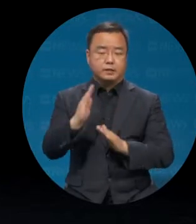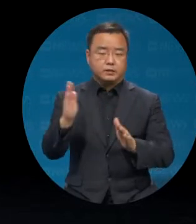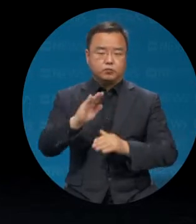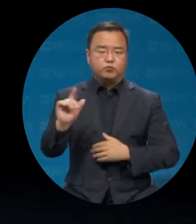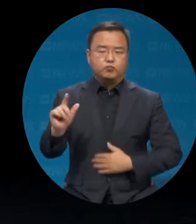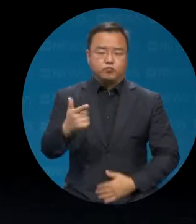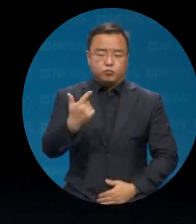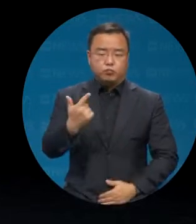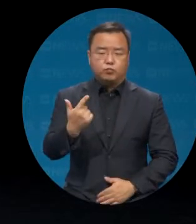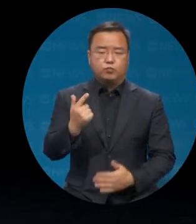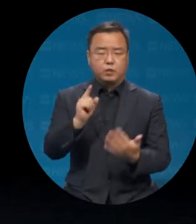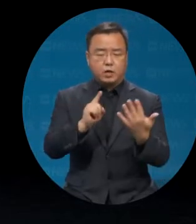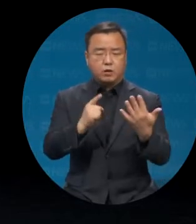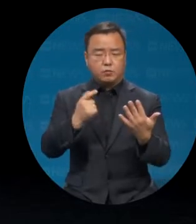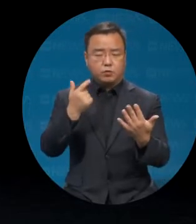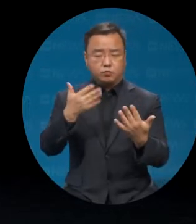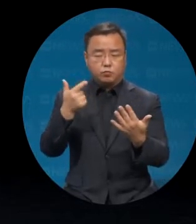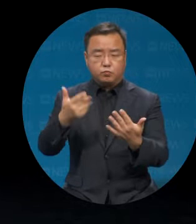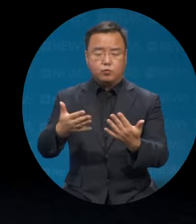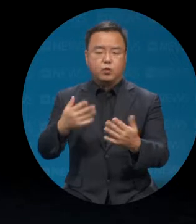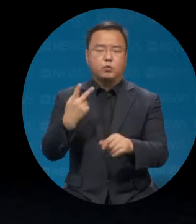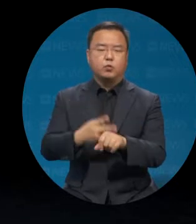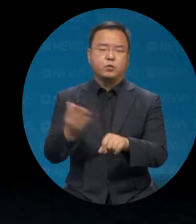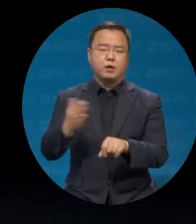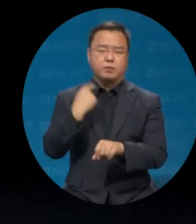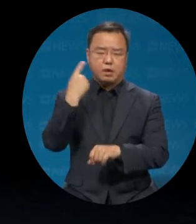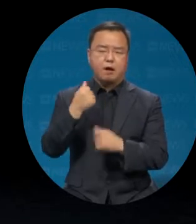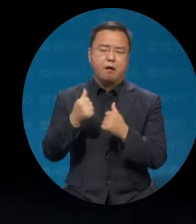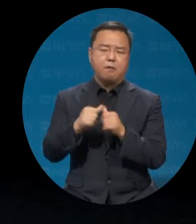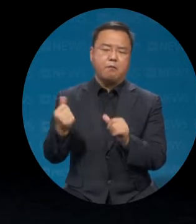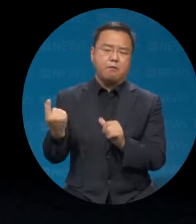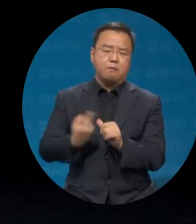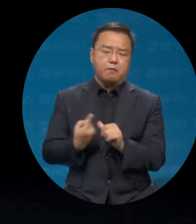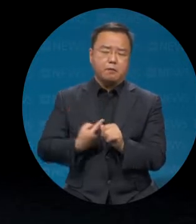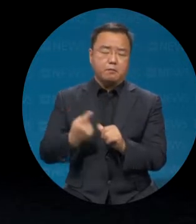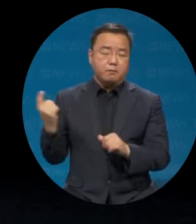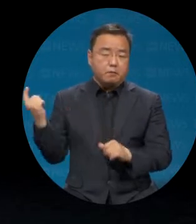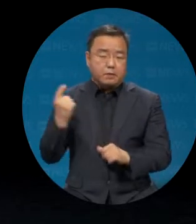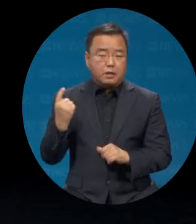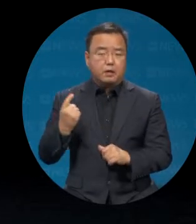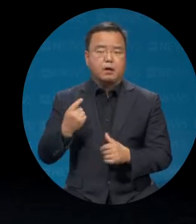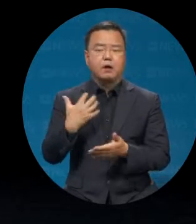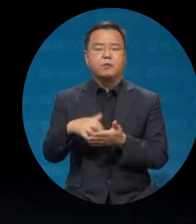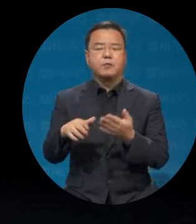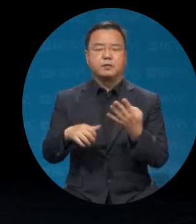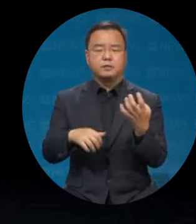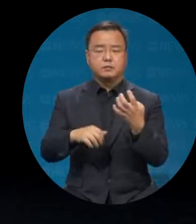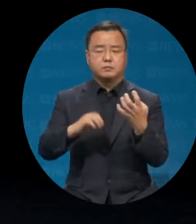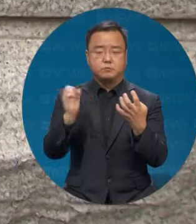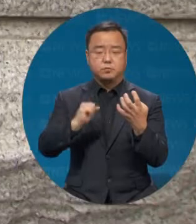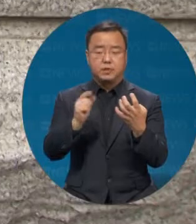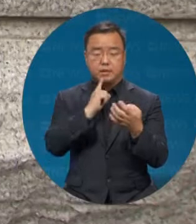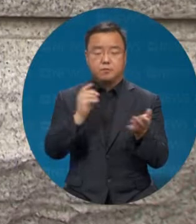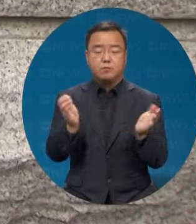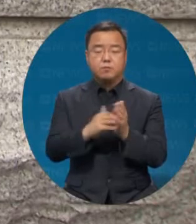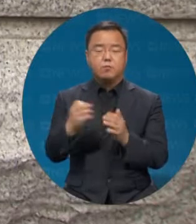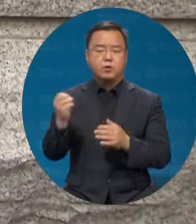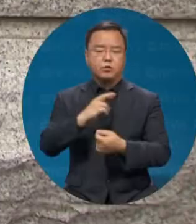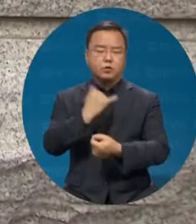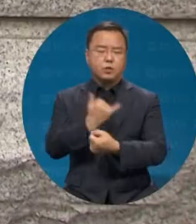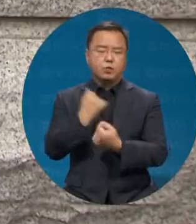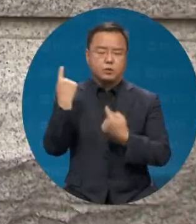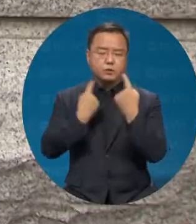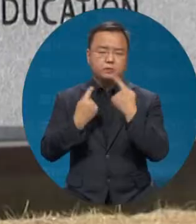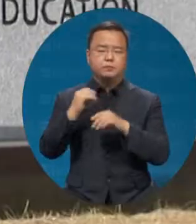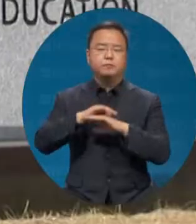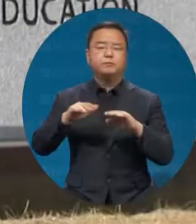결과 교사로부터 모욕적인 말을 들어본 적이 있다는 응답은 40%에 육박했습니다. 인권침해를 개선하기